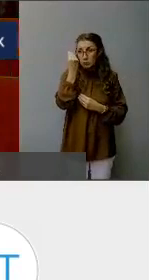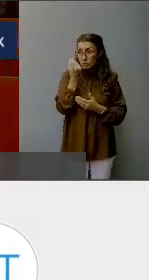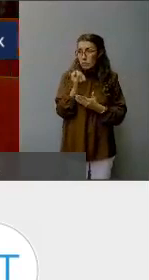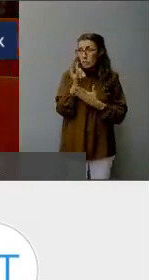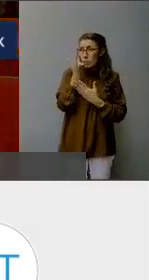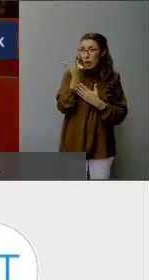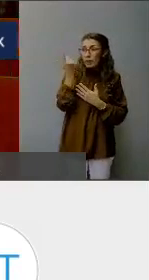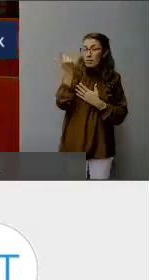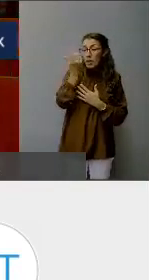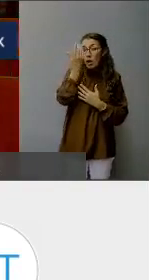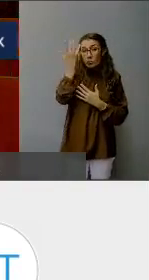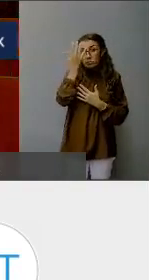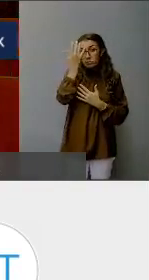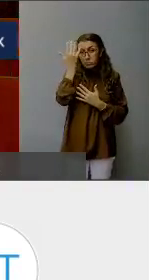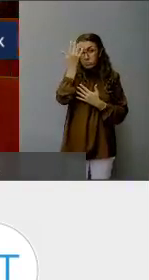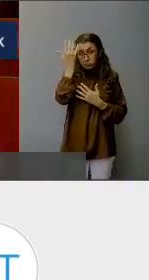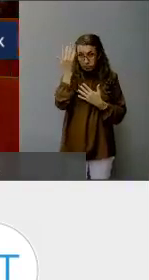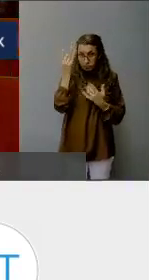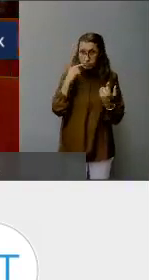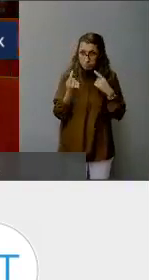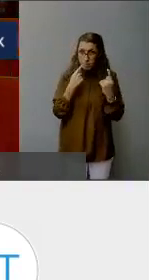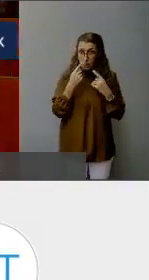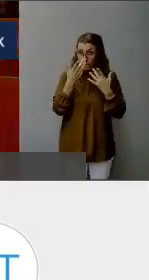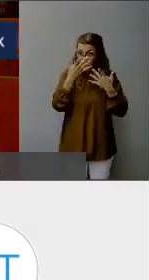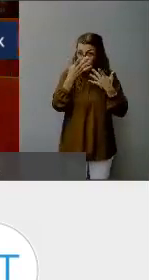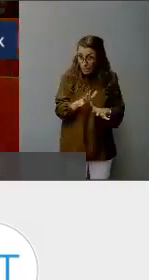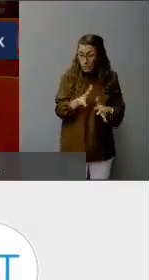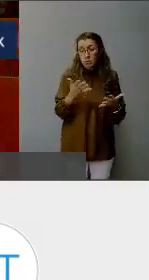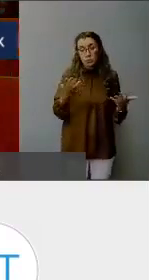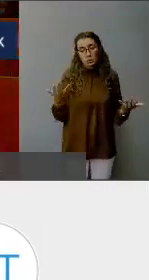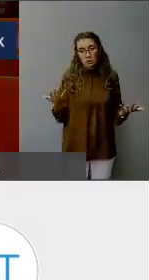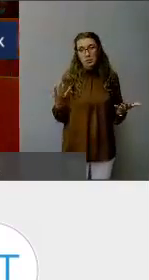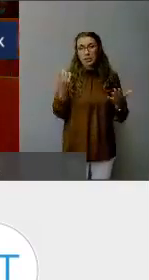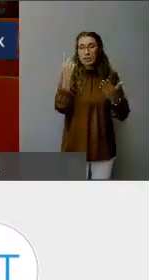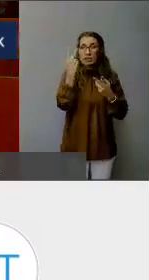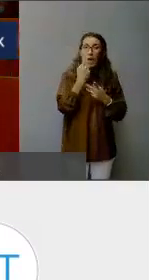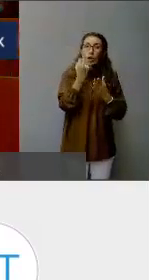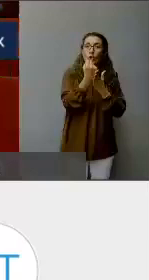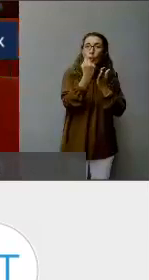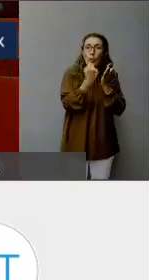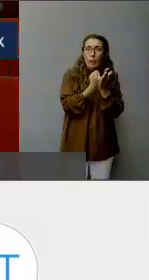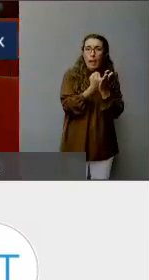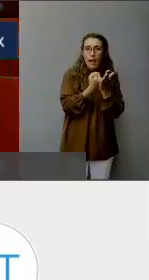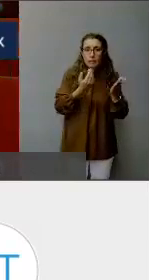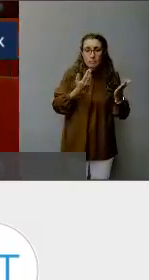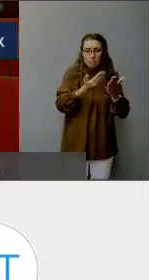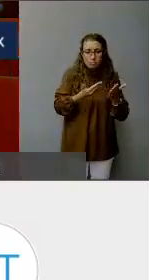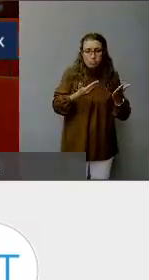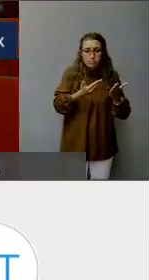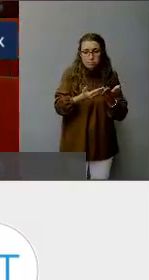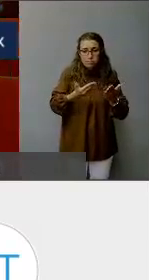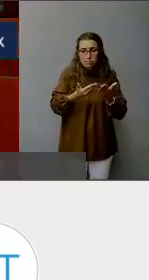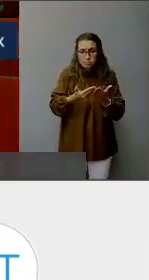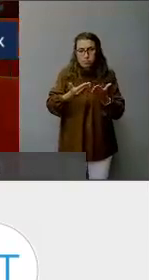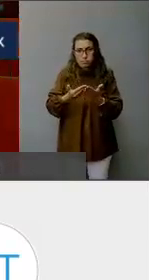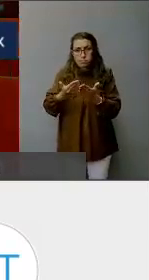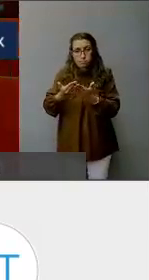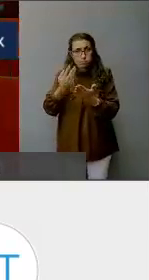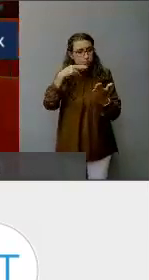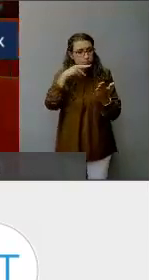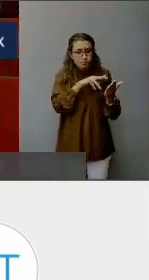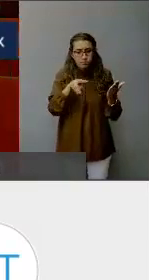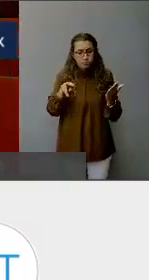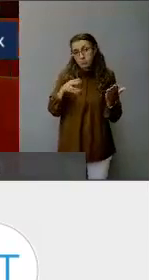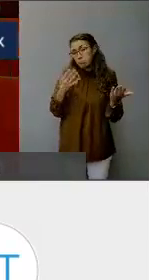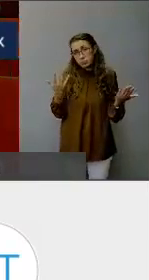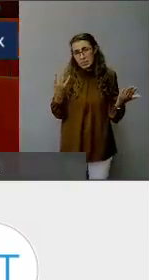tra l'altro anche con una montagna di documenti presentati in data odierna proprio su questa proposta che